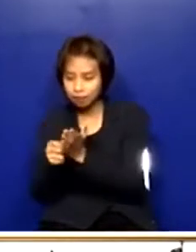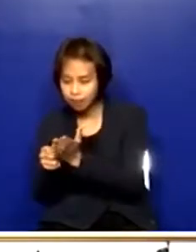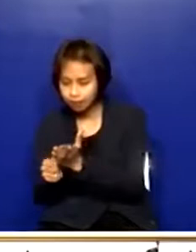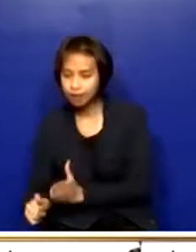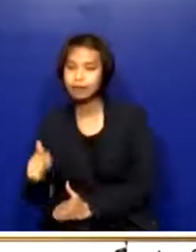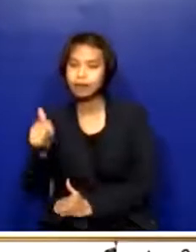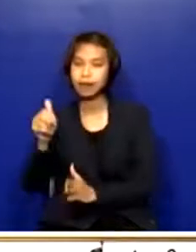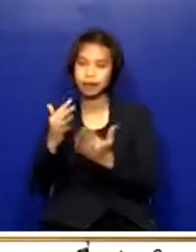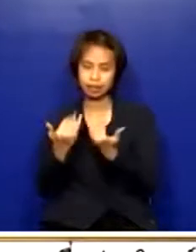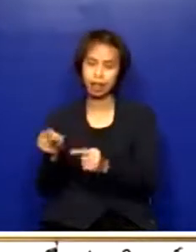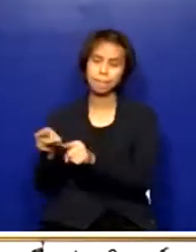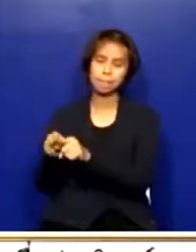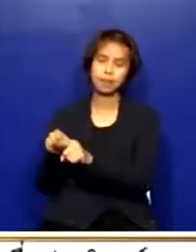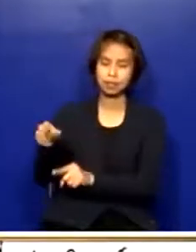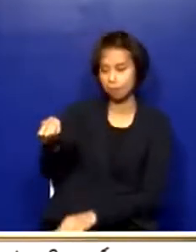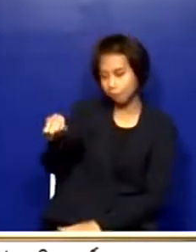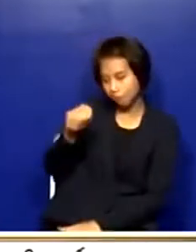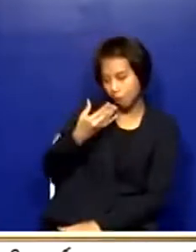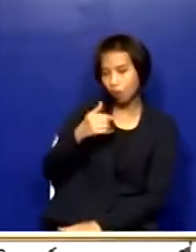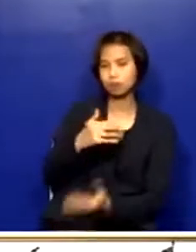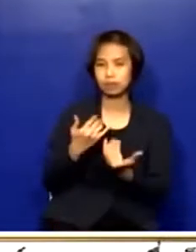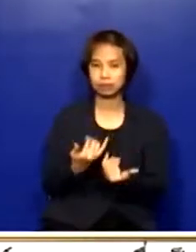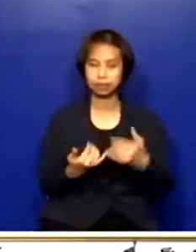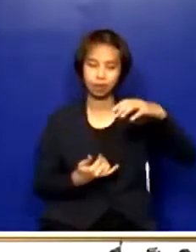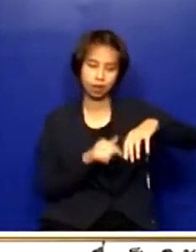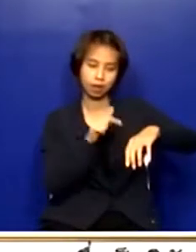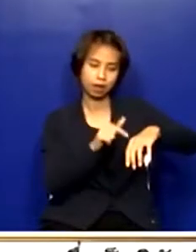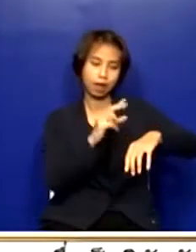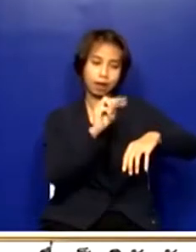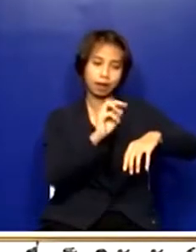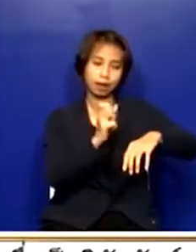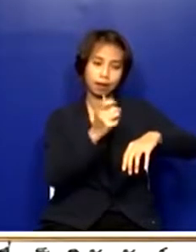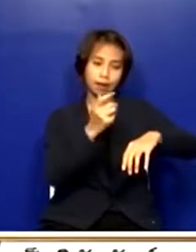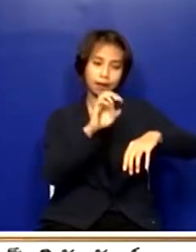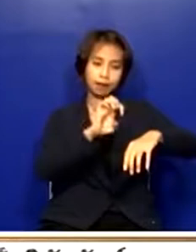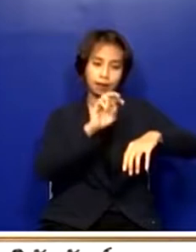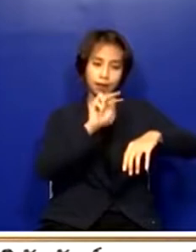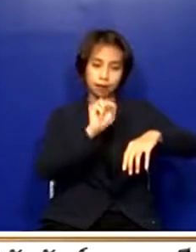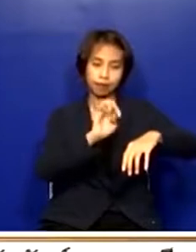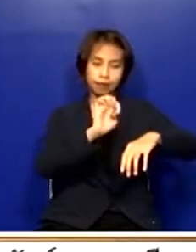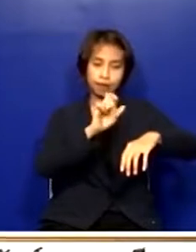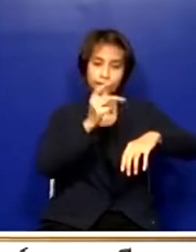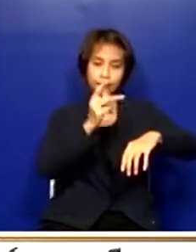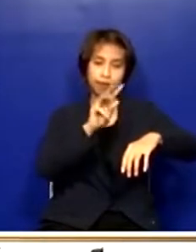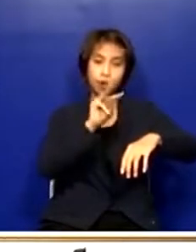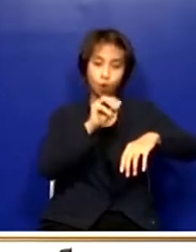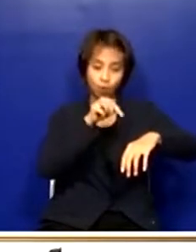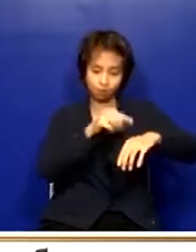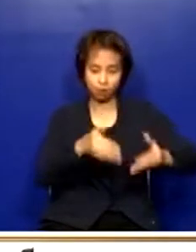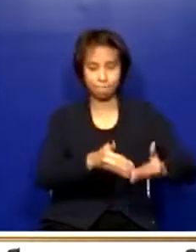ประเด็ ยทท่านได้เรีนมาครับนิคมส้างตนเองคื ดรส จวธราาศ จาก้